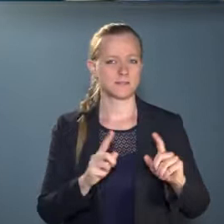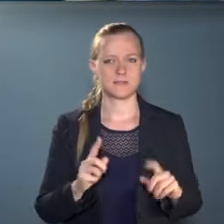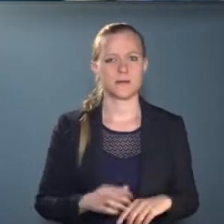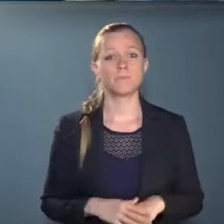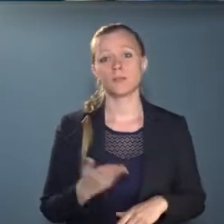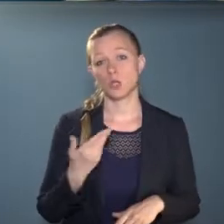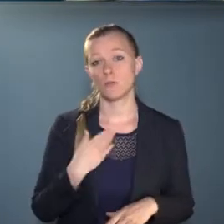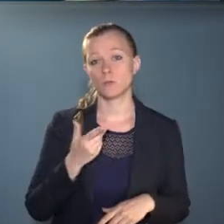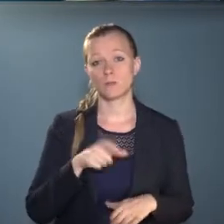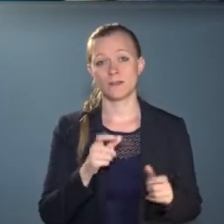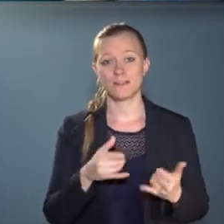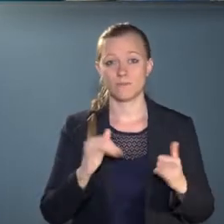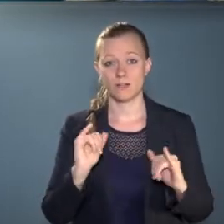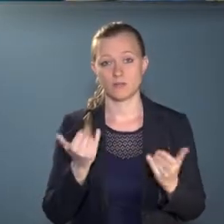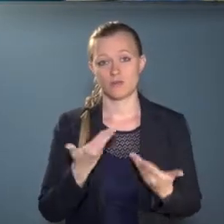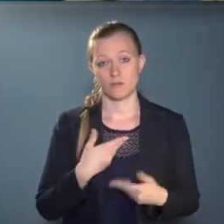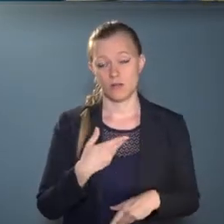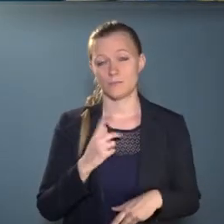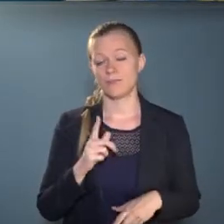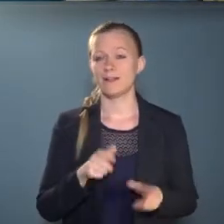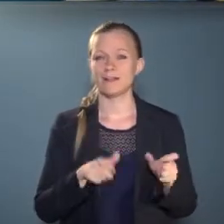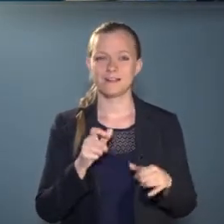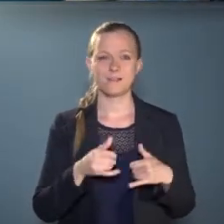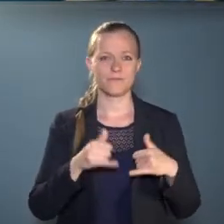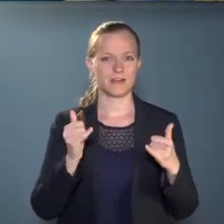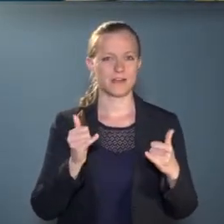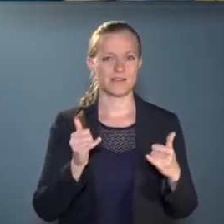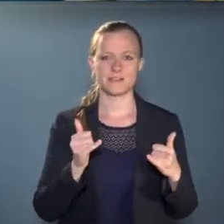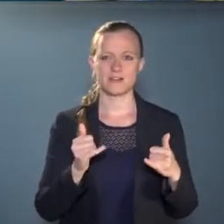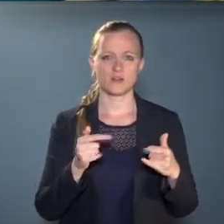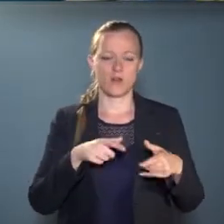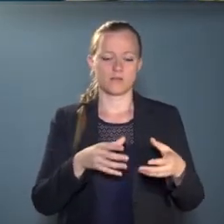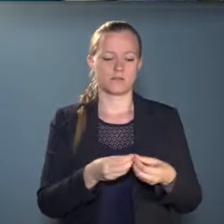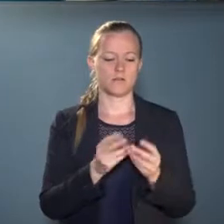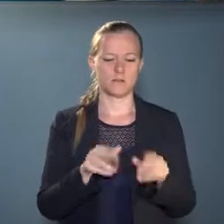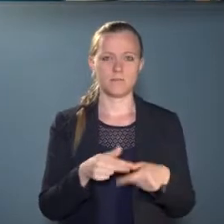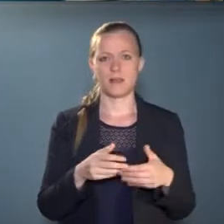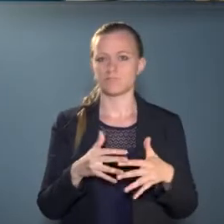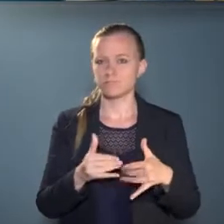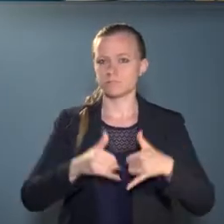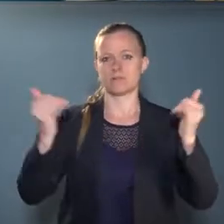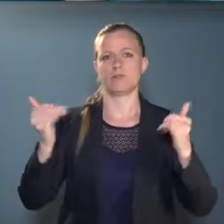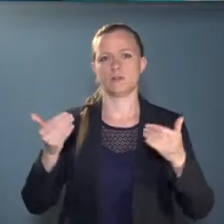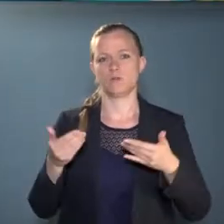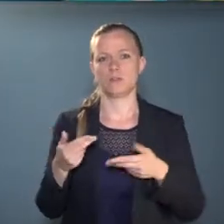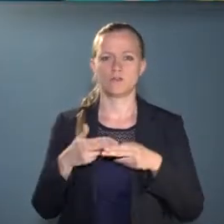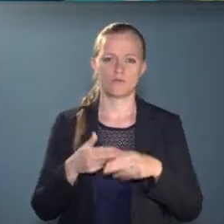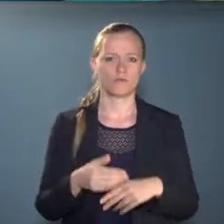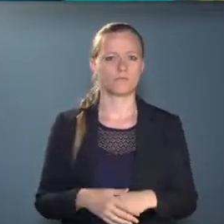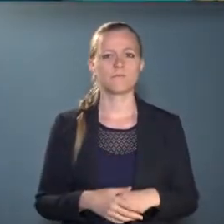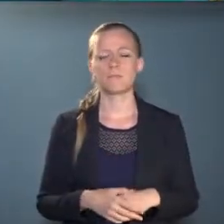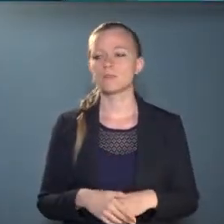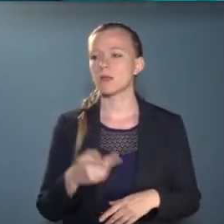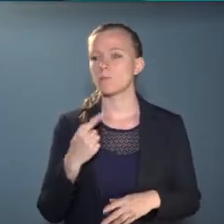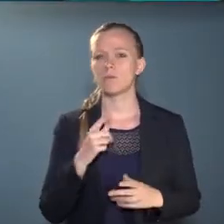egyébként létszámfejlesztést is, de a létszámfejlesztéssel nyilván nem lehet orvosolni ezt a dinamikus fejlődést. Amikor ott